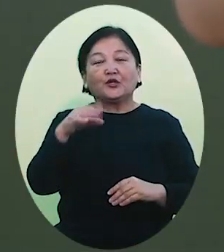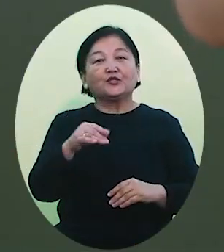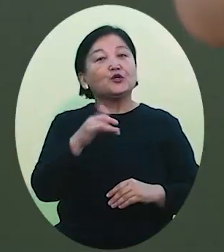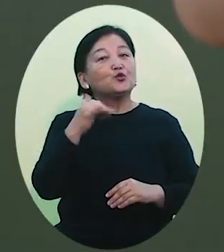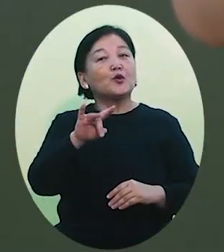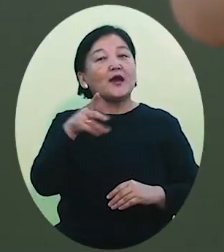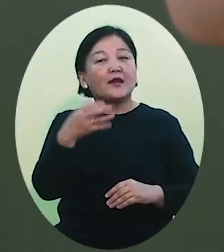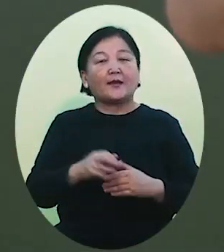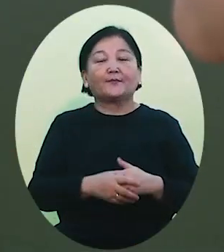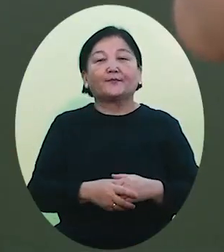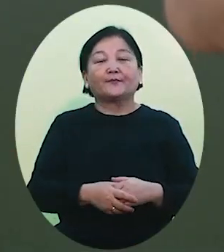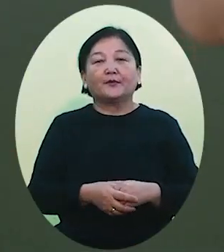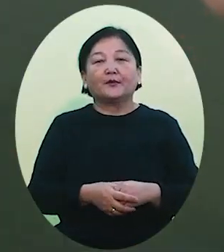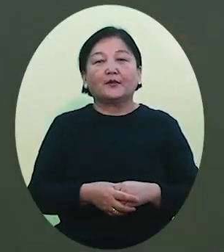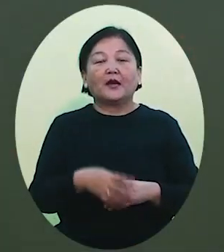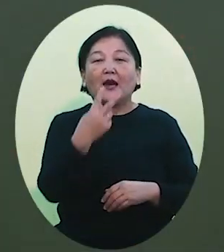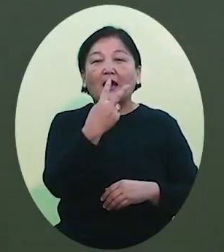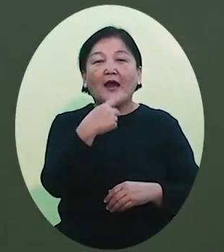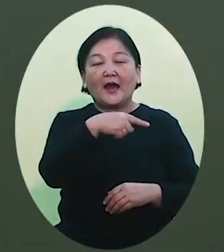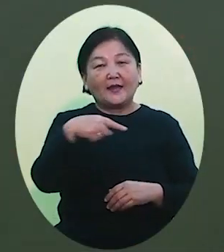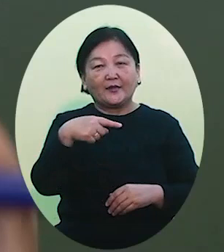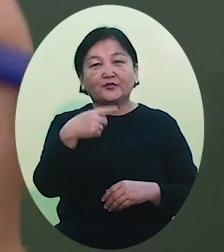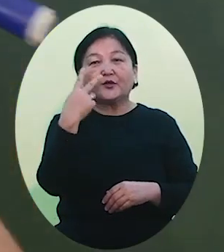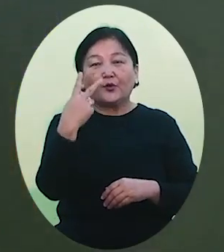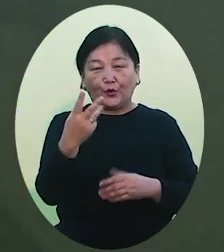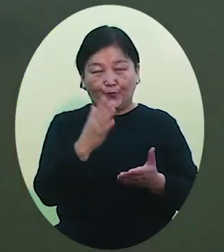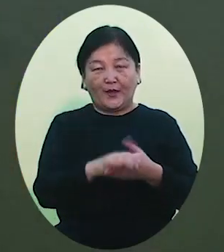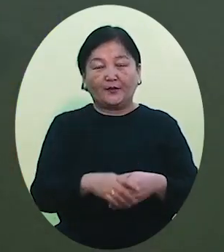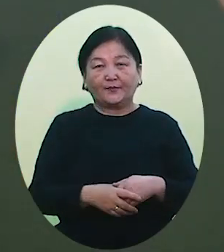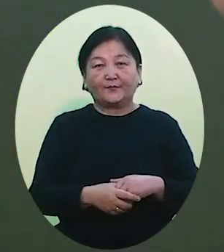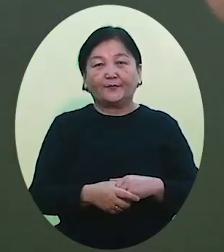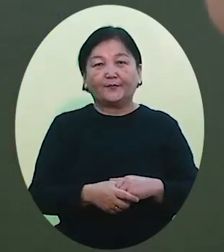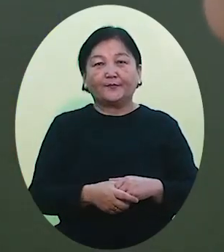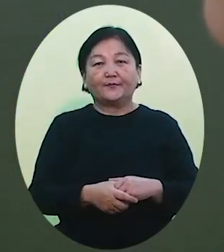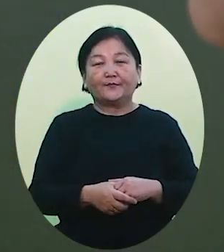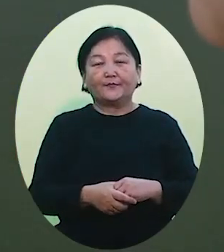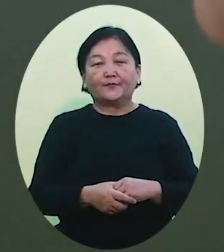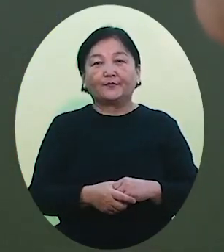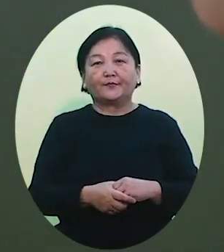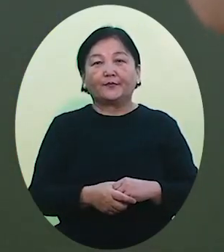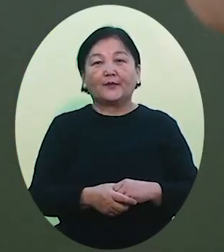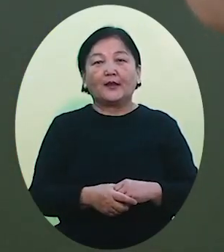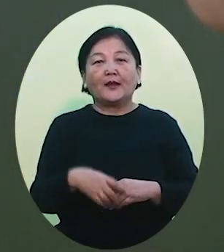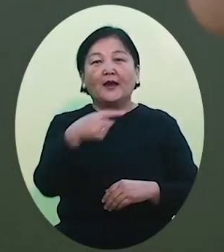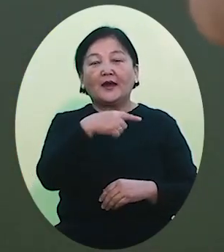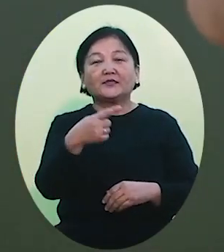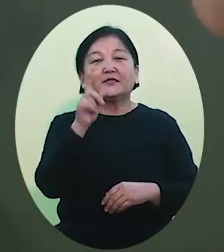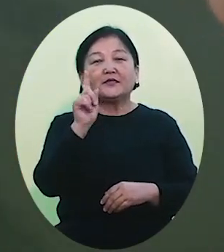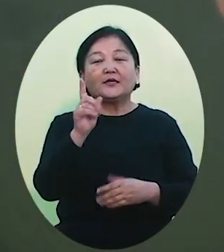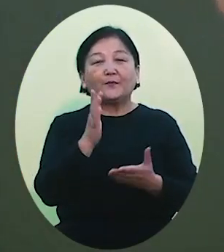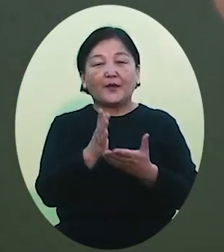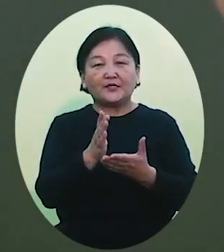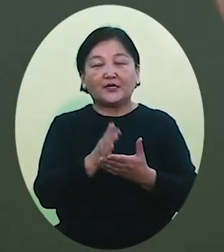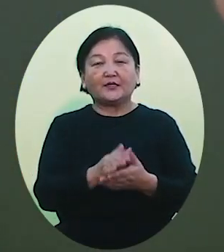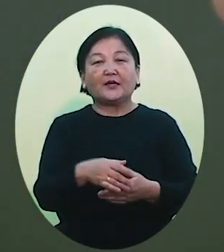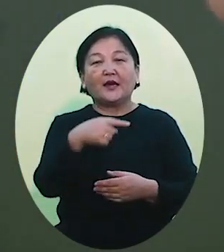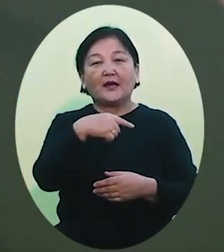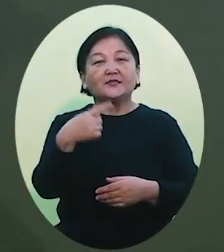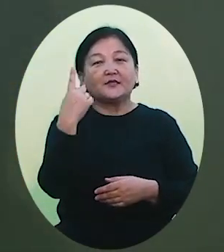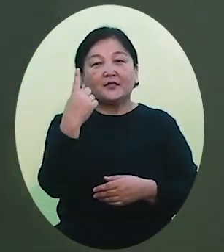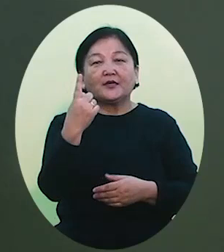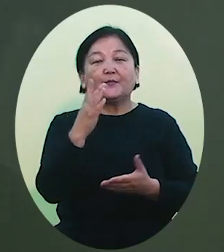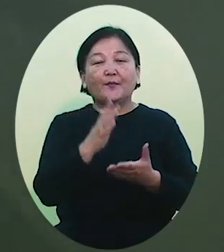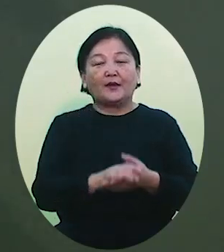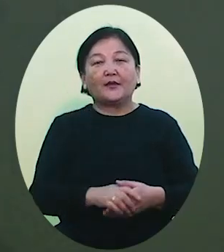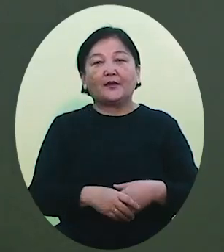2. За энэ цэг байна. Хасх 1 байхад хасх 1. Энэ цэг байна. Тэг байхад